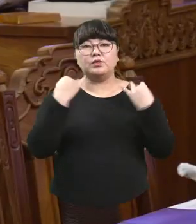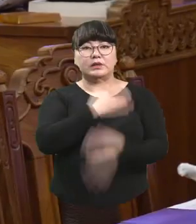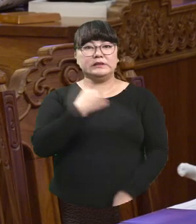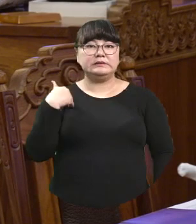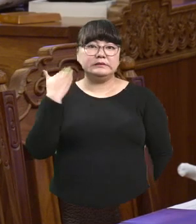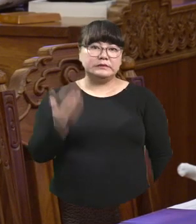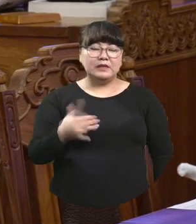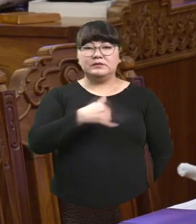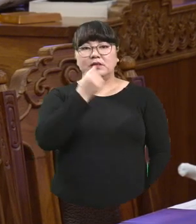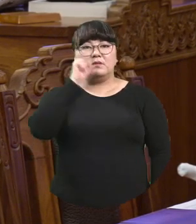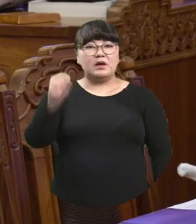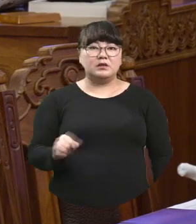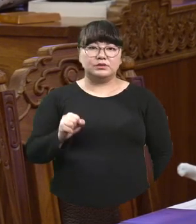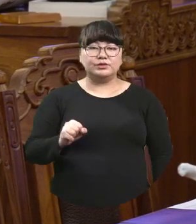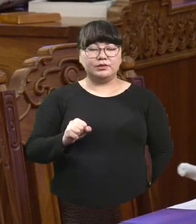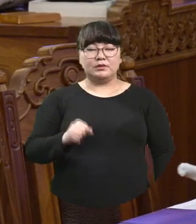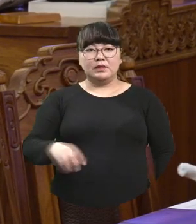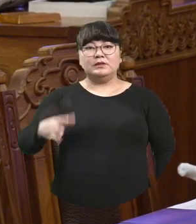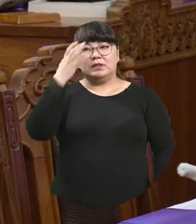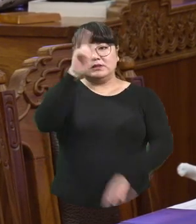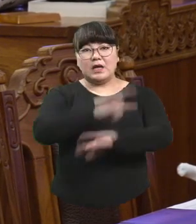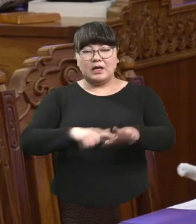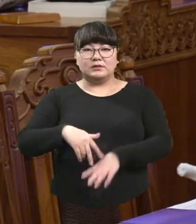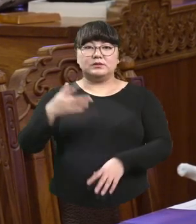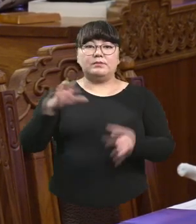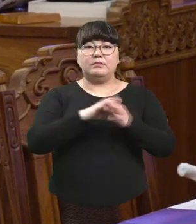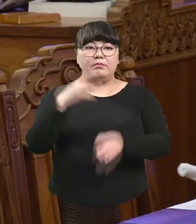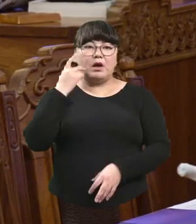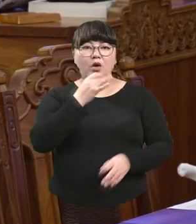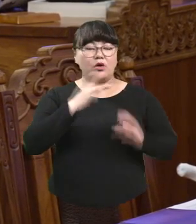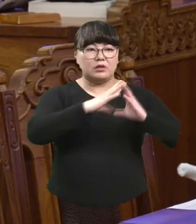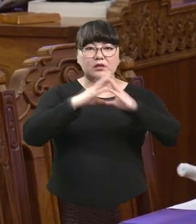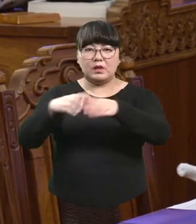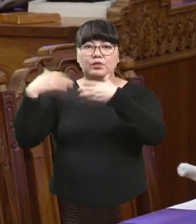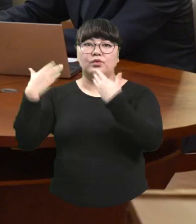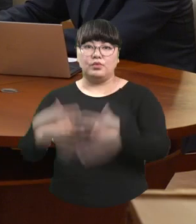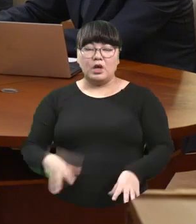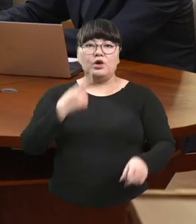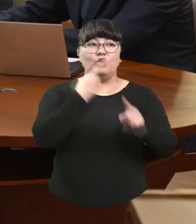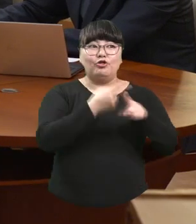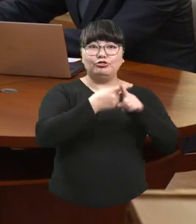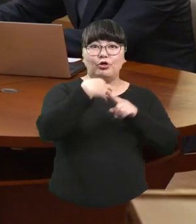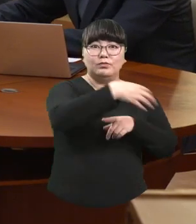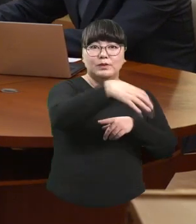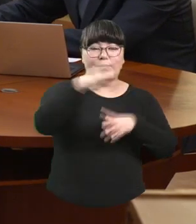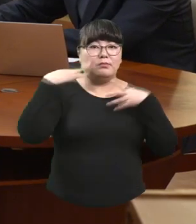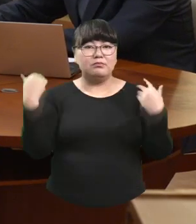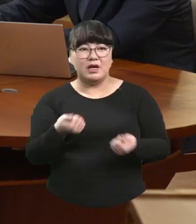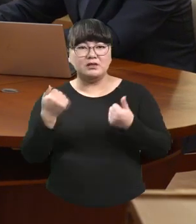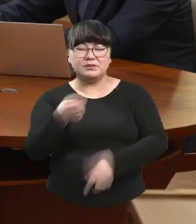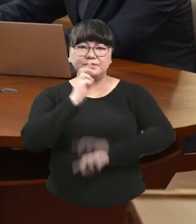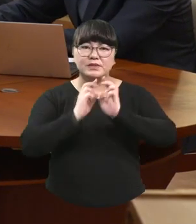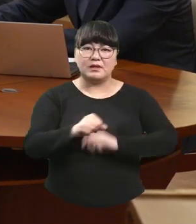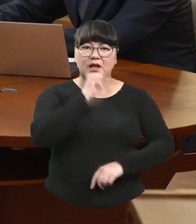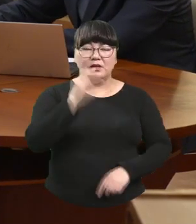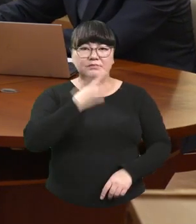улсын хурлын дарга заншилтар зарим асуудлаар засгийн газар холбогдох байнгын ороод чиглэл өгсөн. Тухайлбал хөдөө орон нутагт малчтад